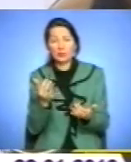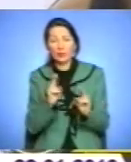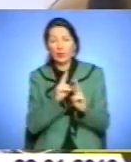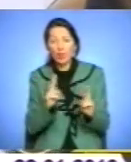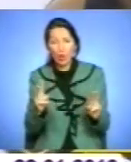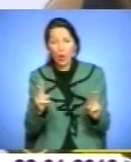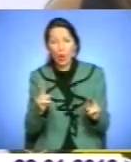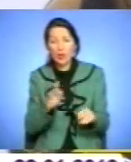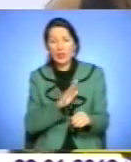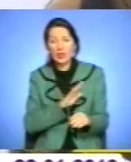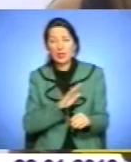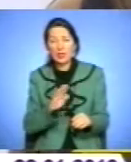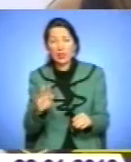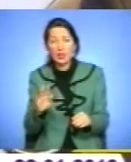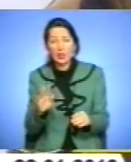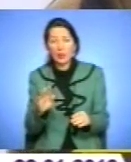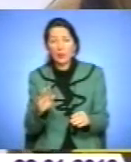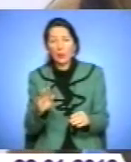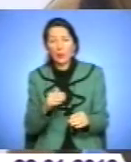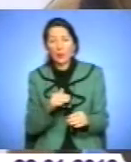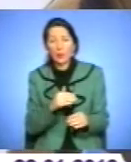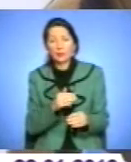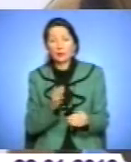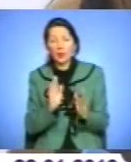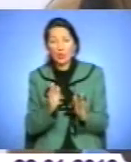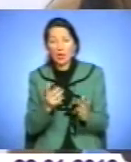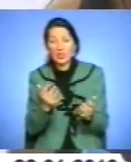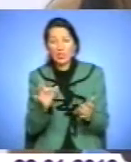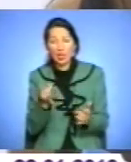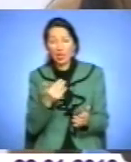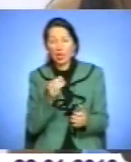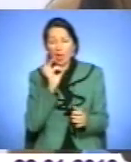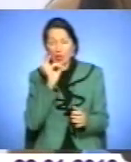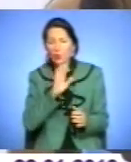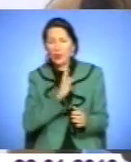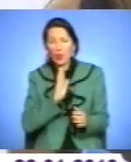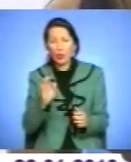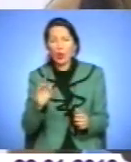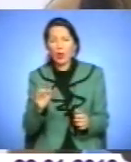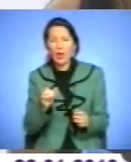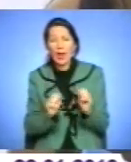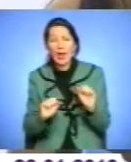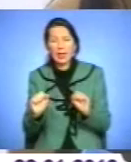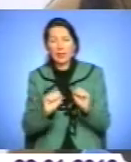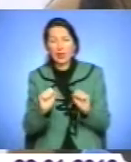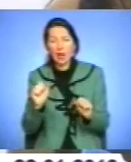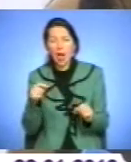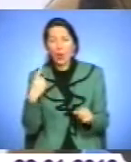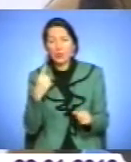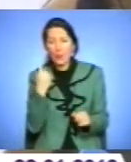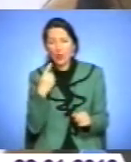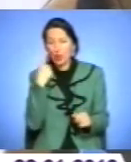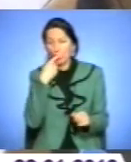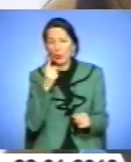Ніхто ним не переймається. Хоча, ще раз кажу, не було жодного керівника області, першої особи, до якої б я